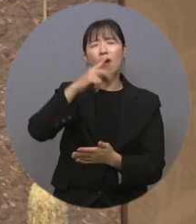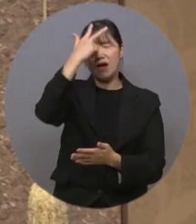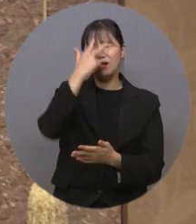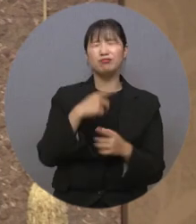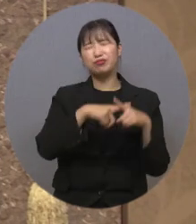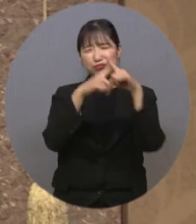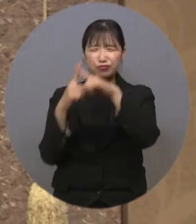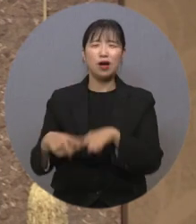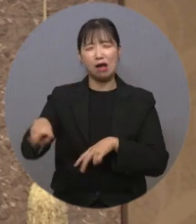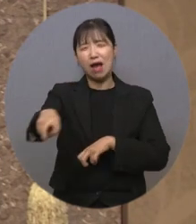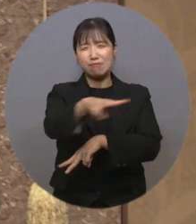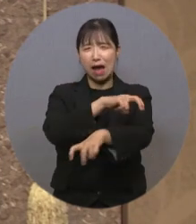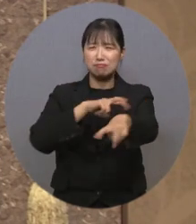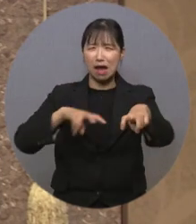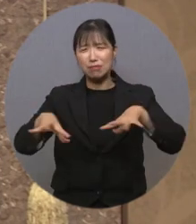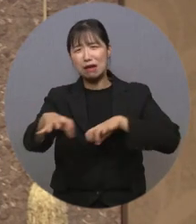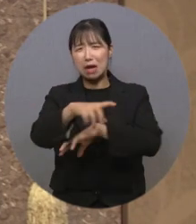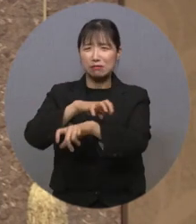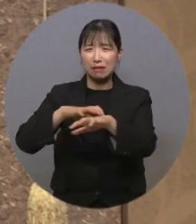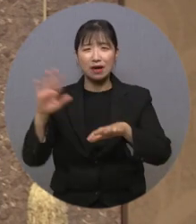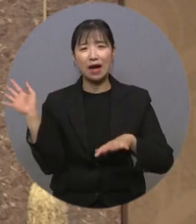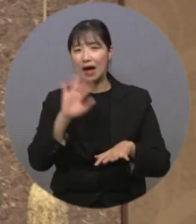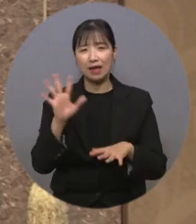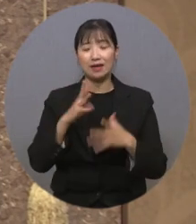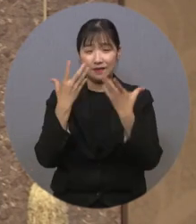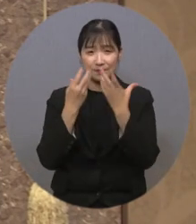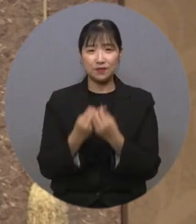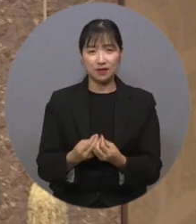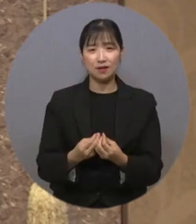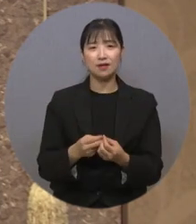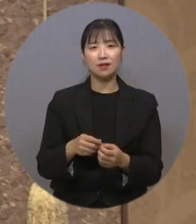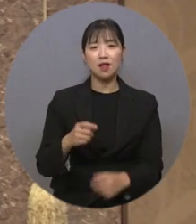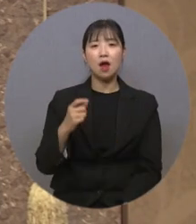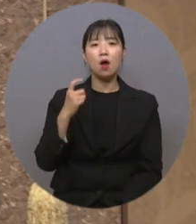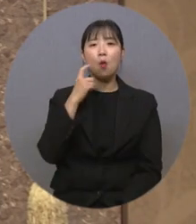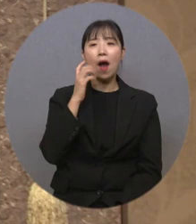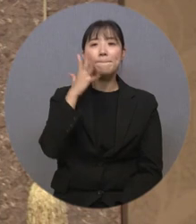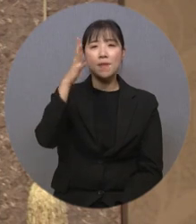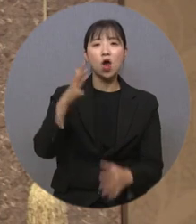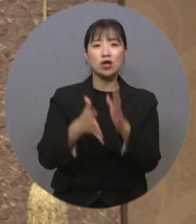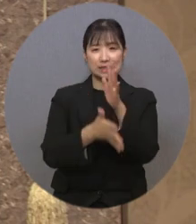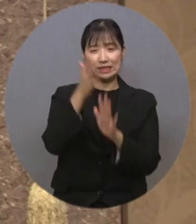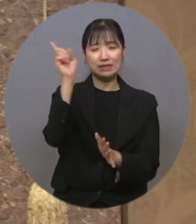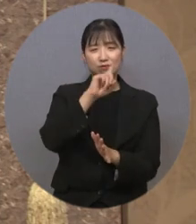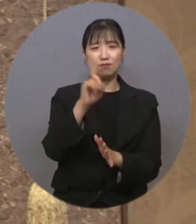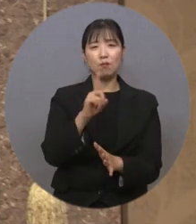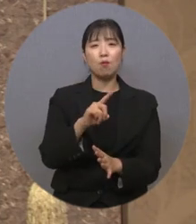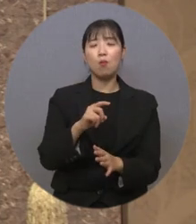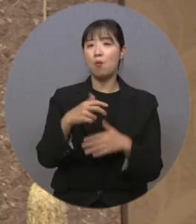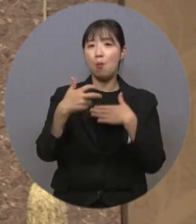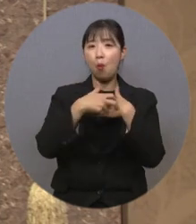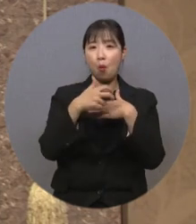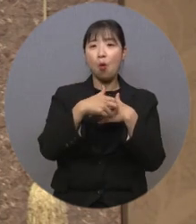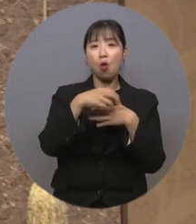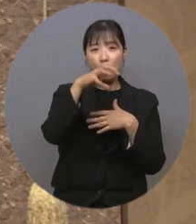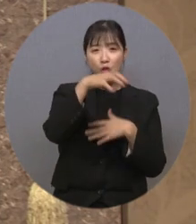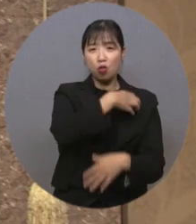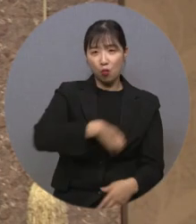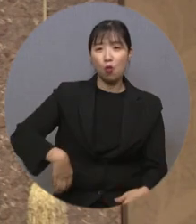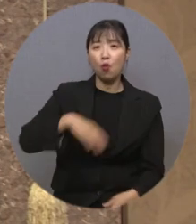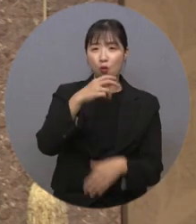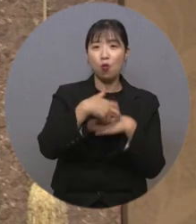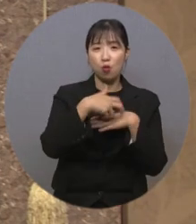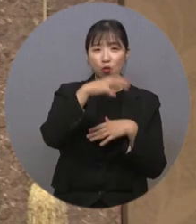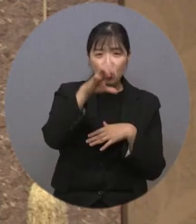무작정 뛰어놓은 것이 아니고 예를 들자면 광명시에서는 광명시 보건소에서 아이들이 놀 수